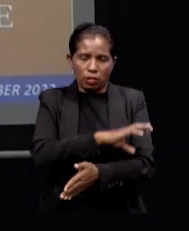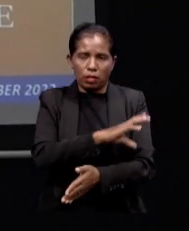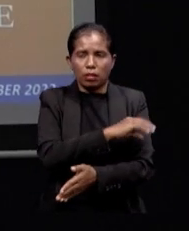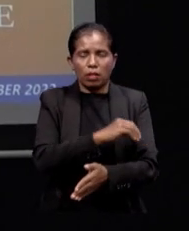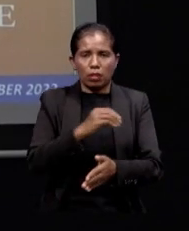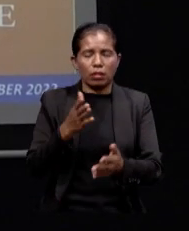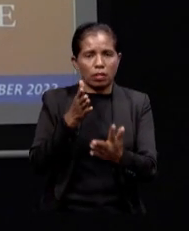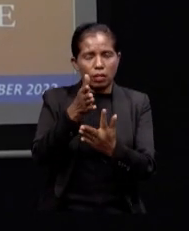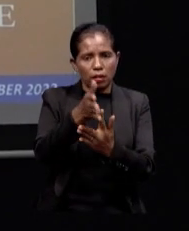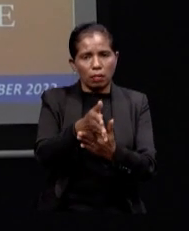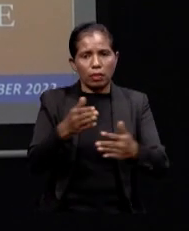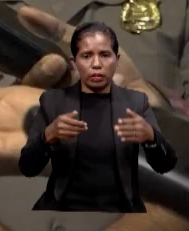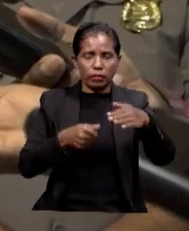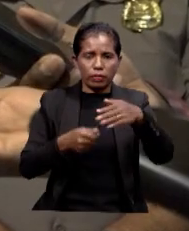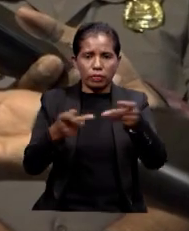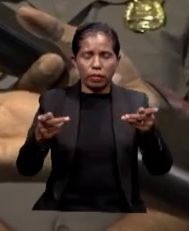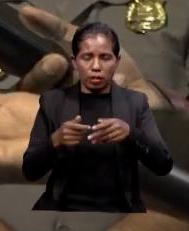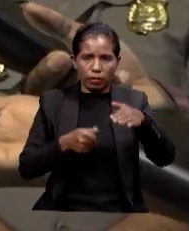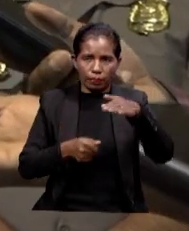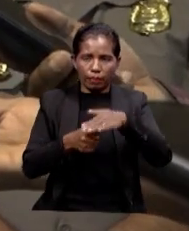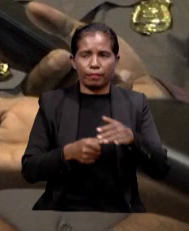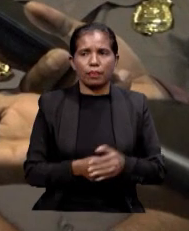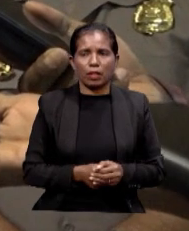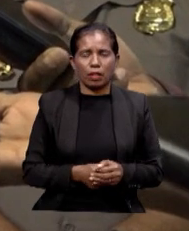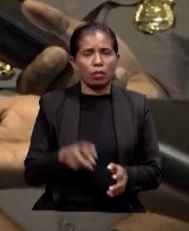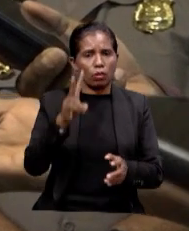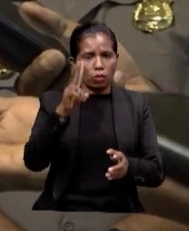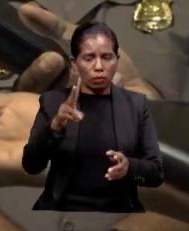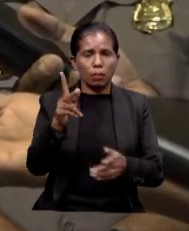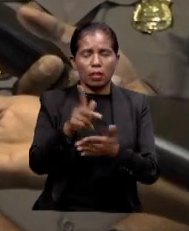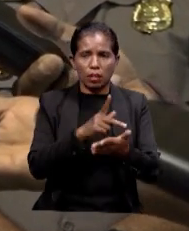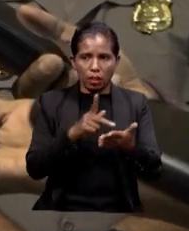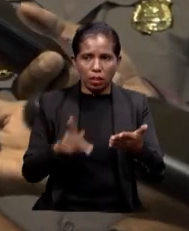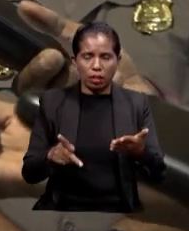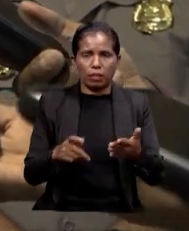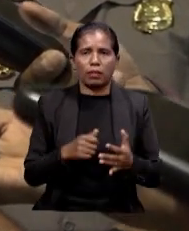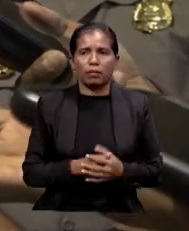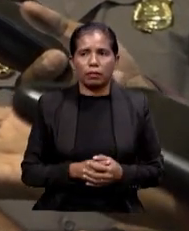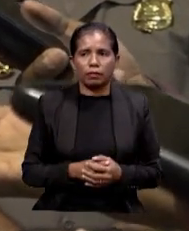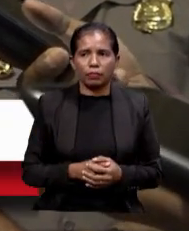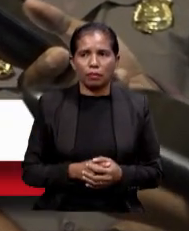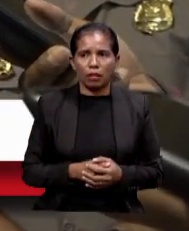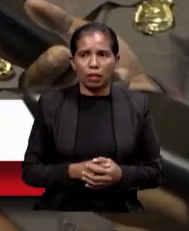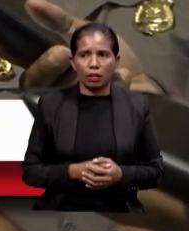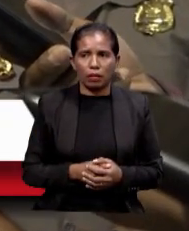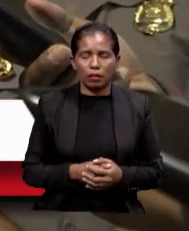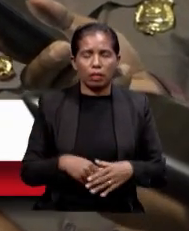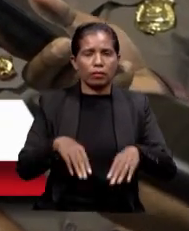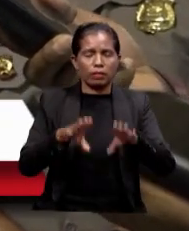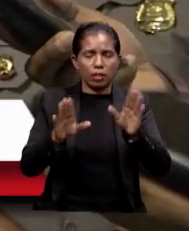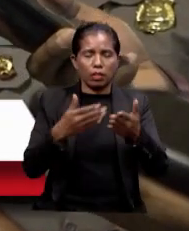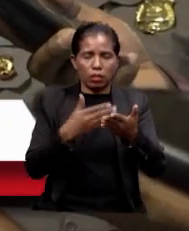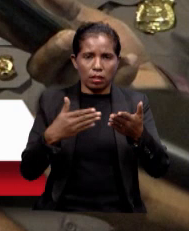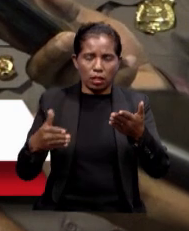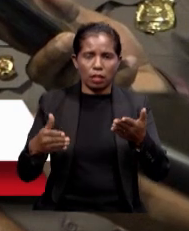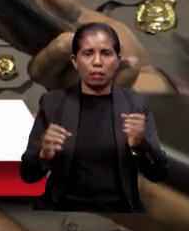Siram. Ada dua jenis kejahatan. Ya, yang satu adalah kejahatan transnational crime,